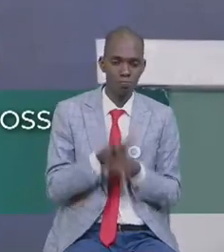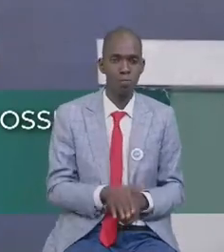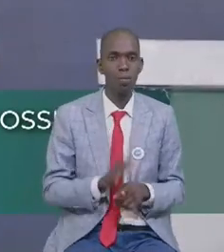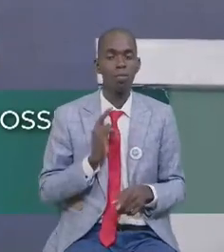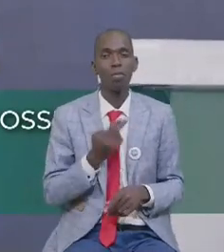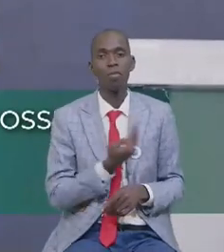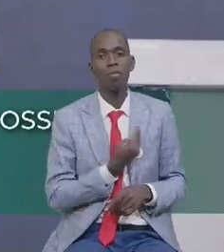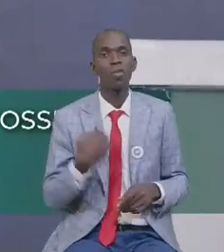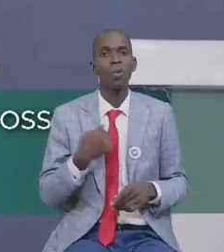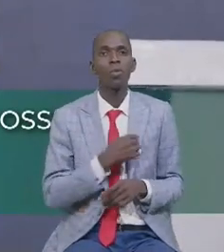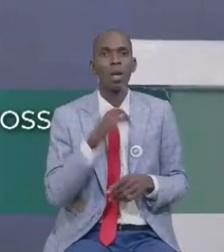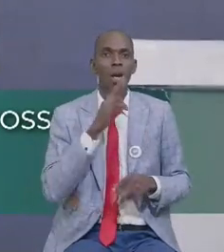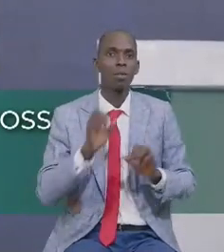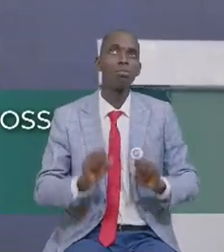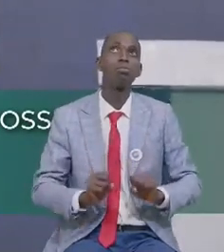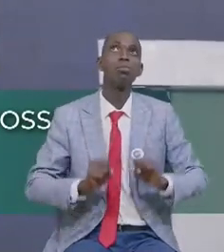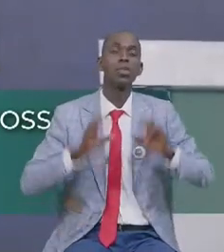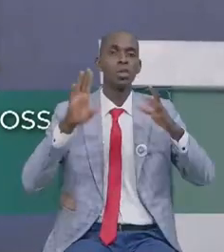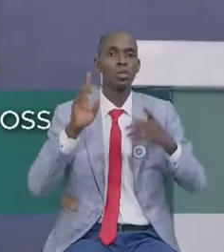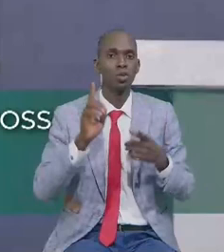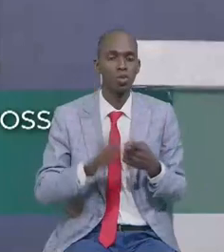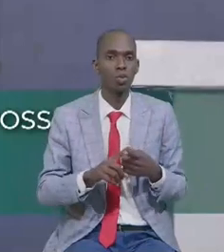nous cédons